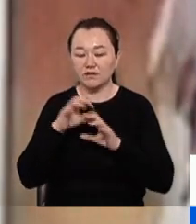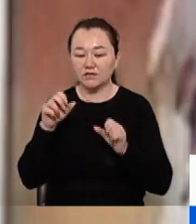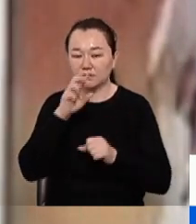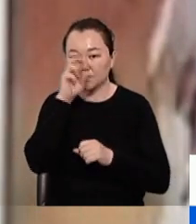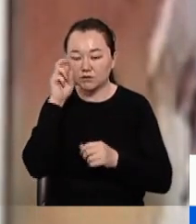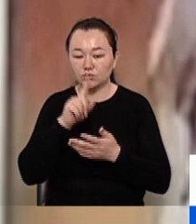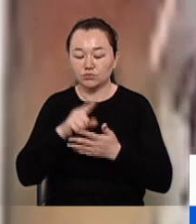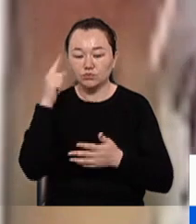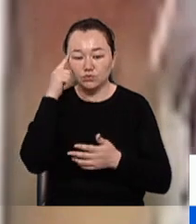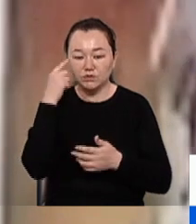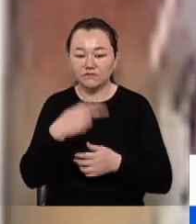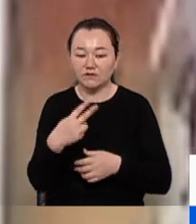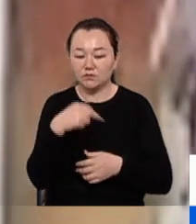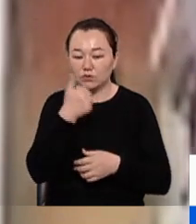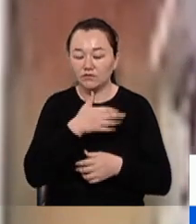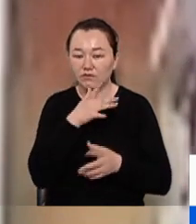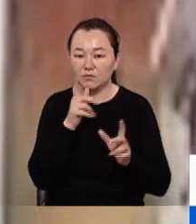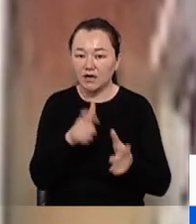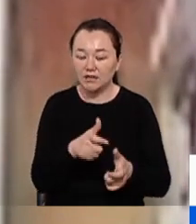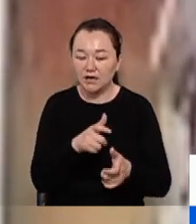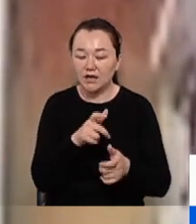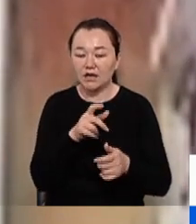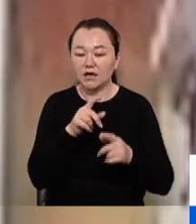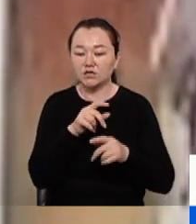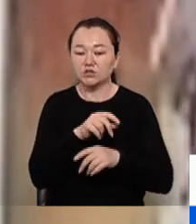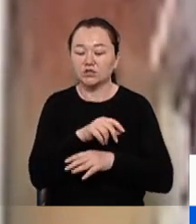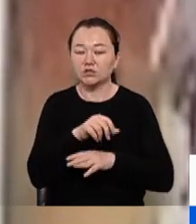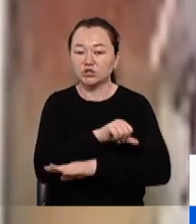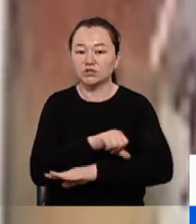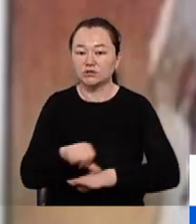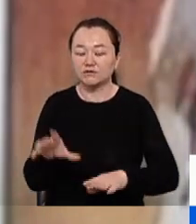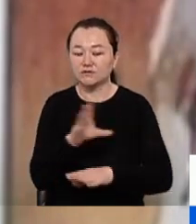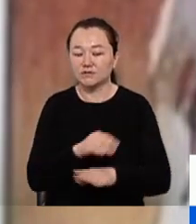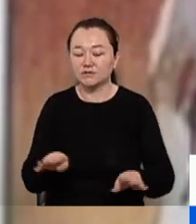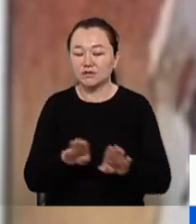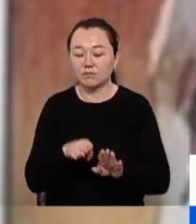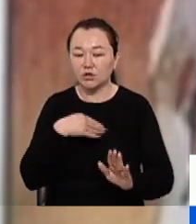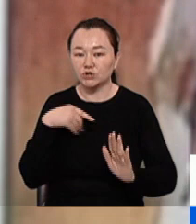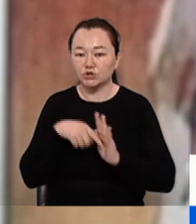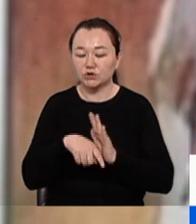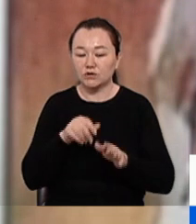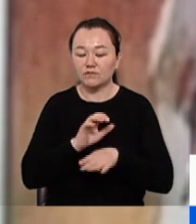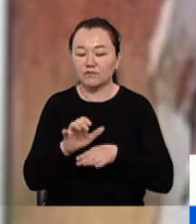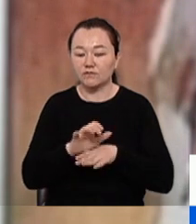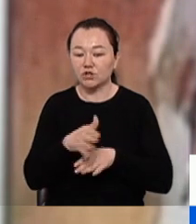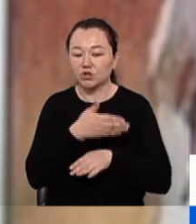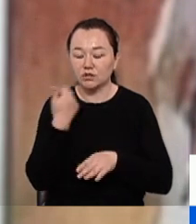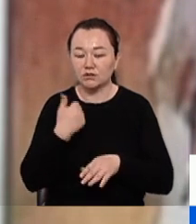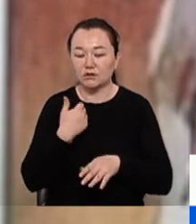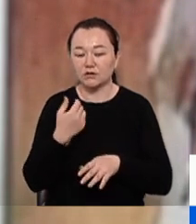Себебі 20-шы жылы карантин болған кезде бәр шекараның бәрін жауып тастағанда біз ішкі өндіріс жоқ екенін,